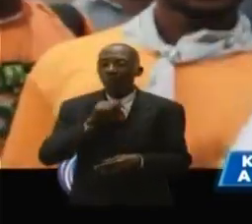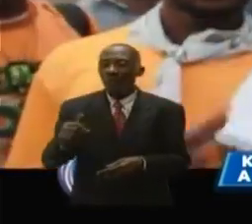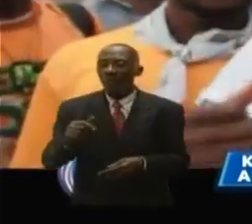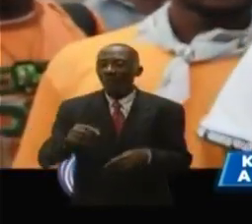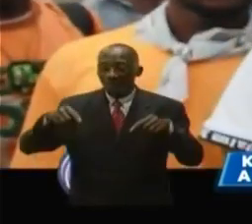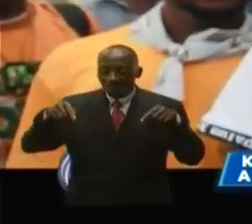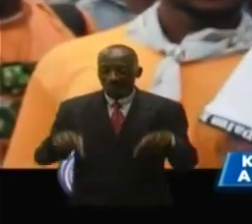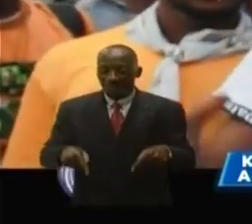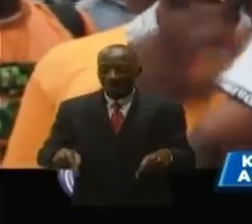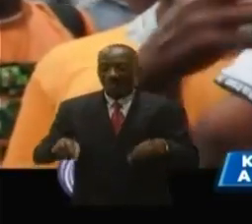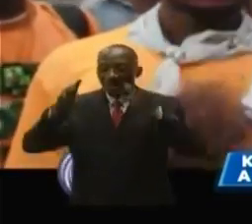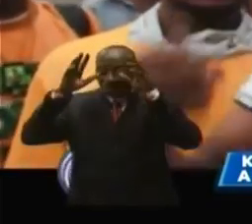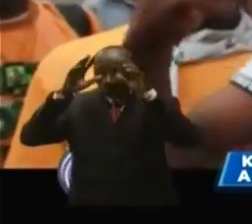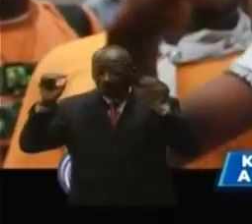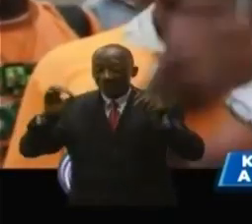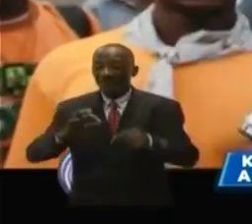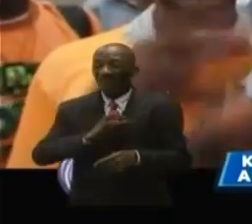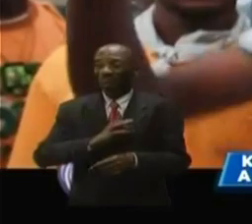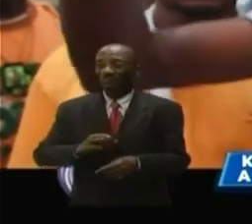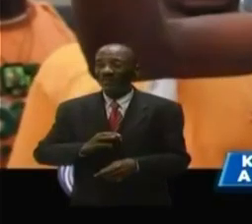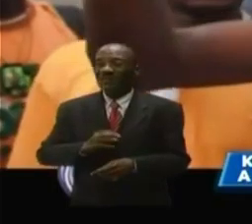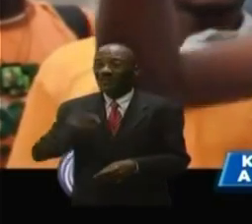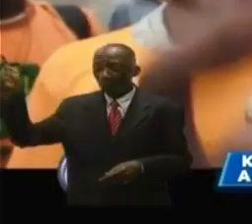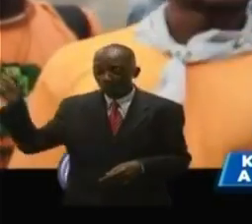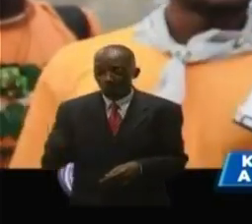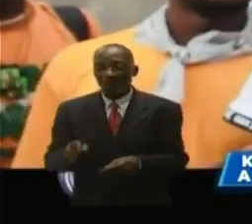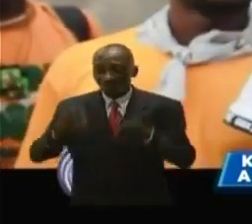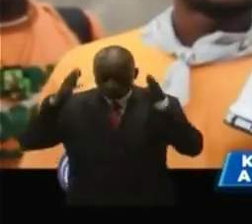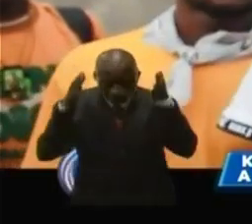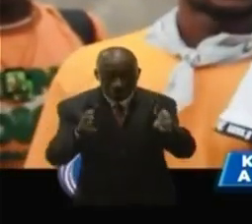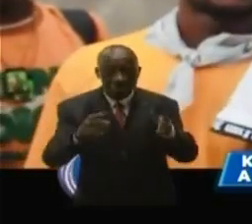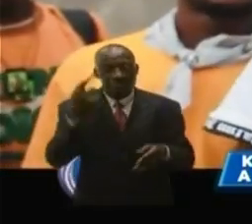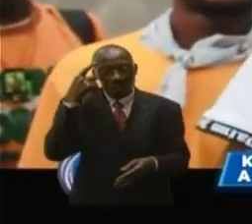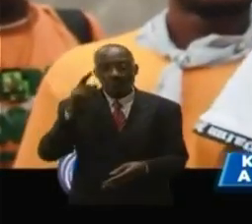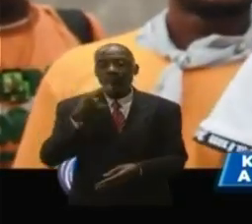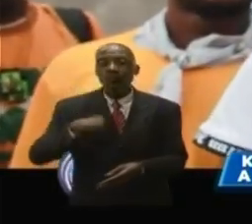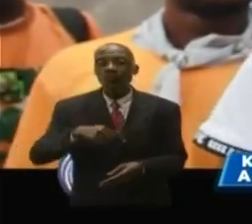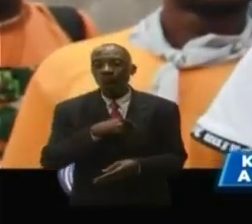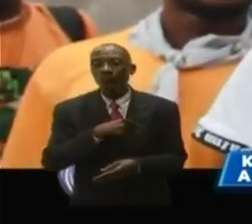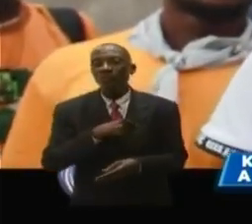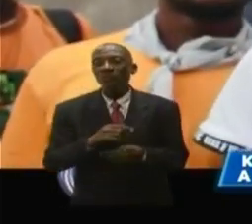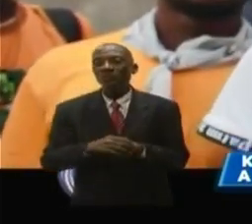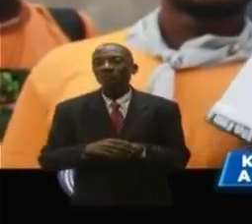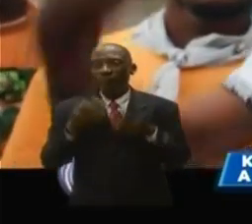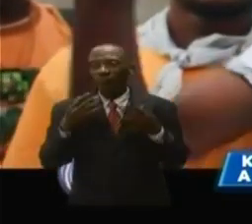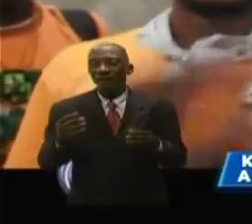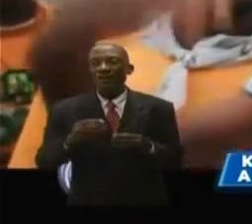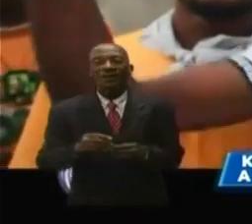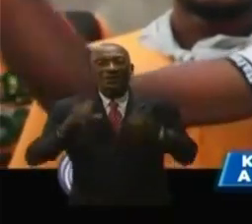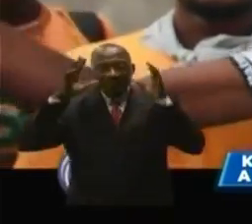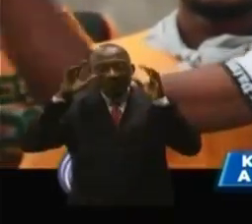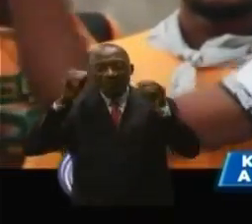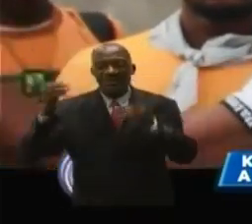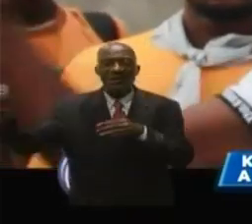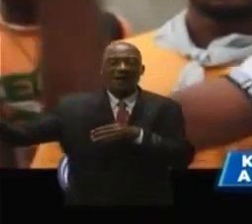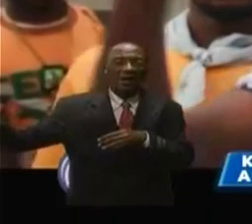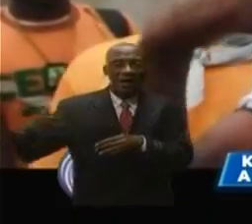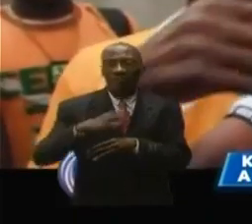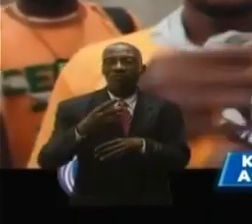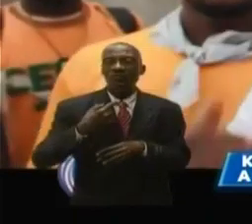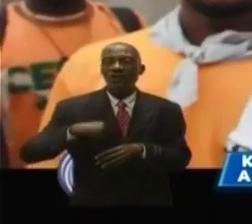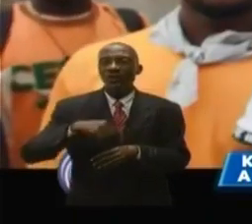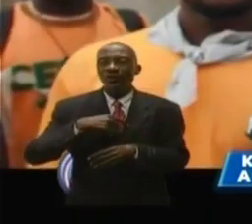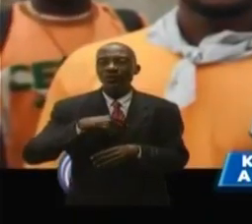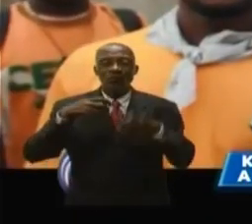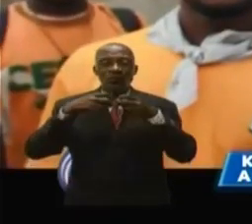Nous sommes très contents. Mouina aïe qu'on raisonne biso à télévision Mouinda. Le collègue comme on est mon commune,